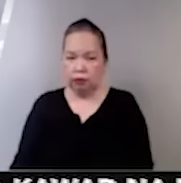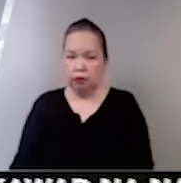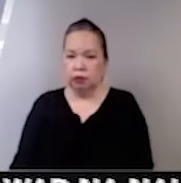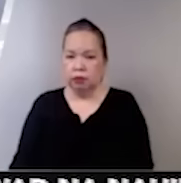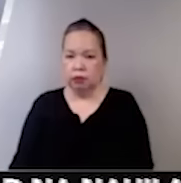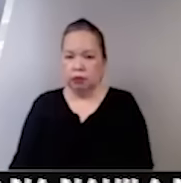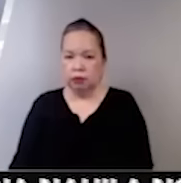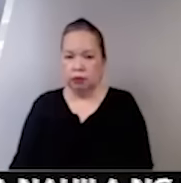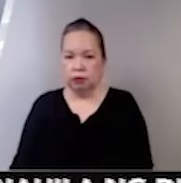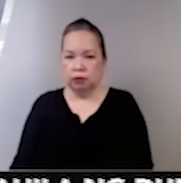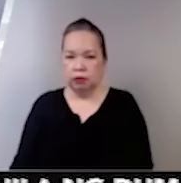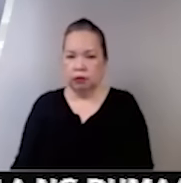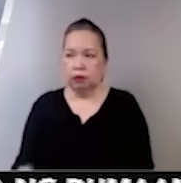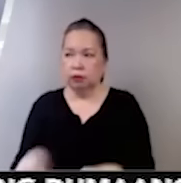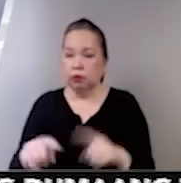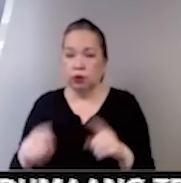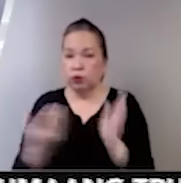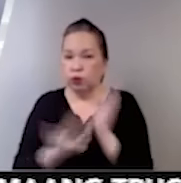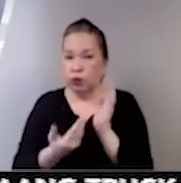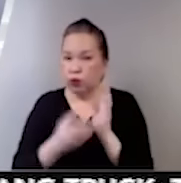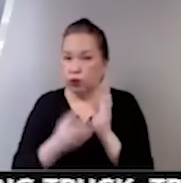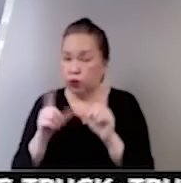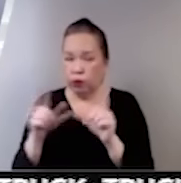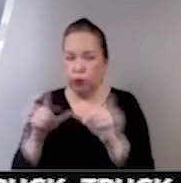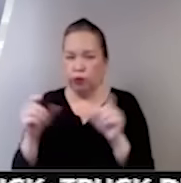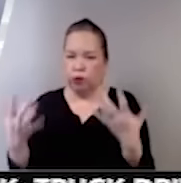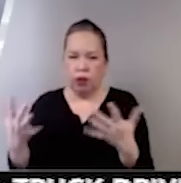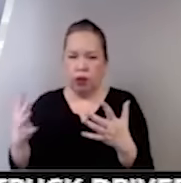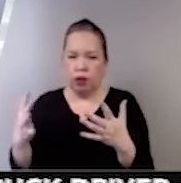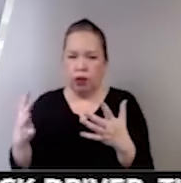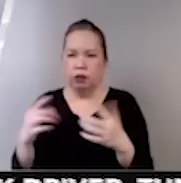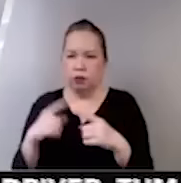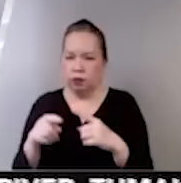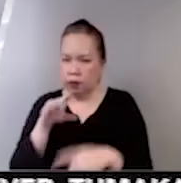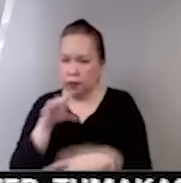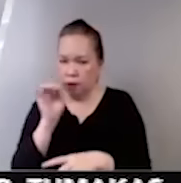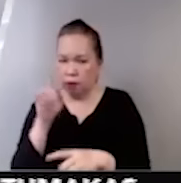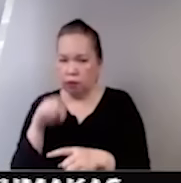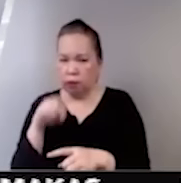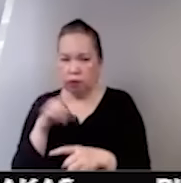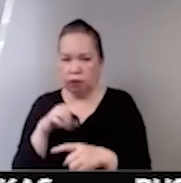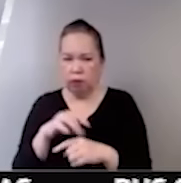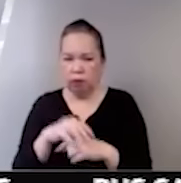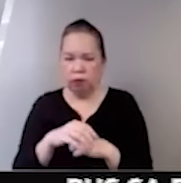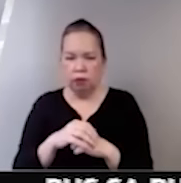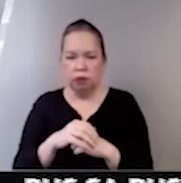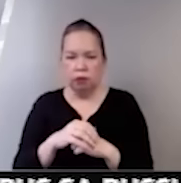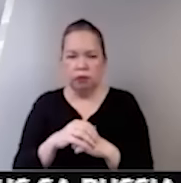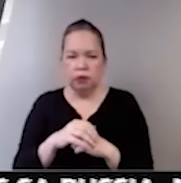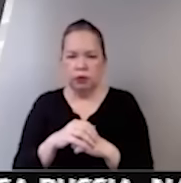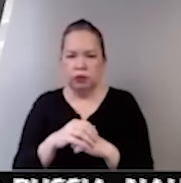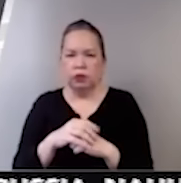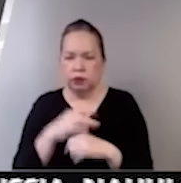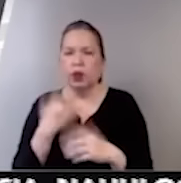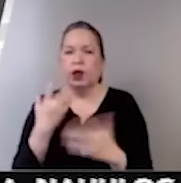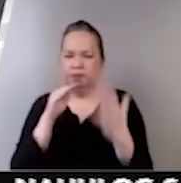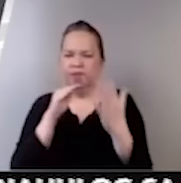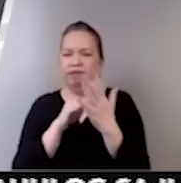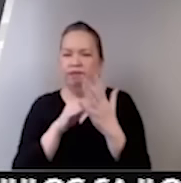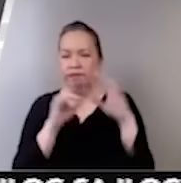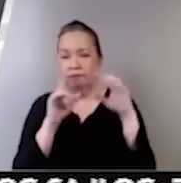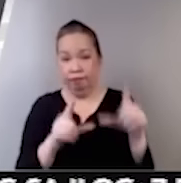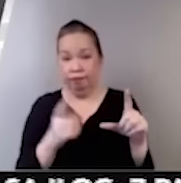wala din siya may pakitang lisensya at nakitaan din siya ng illegal drugs. Kaya doon natin siya sinampaan ang kaso. Kung